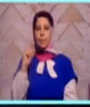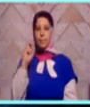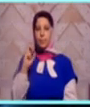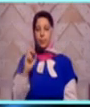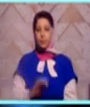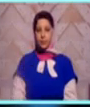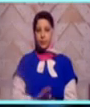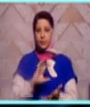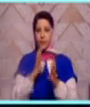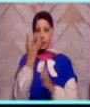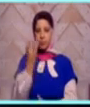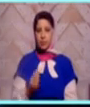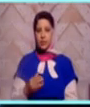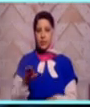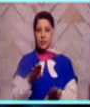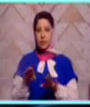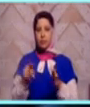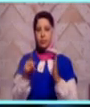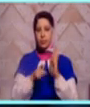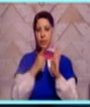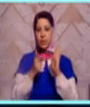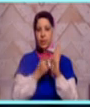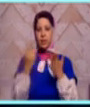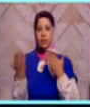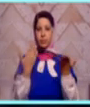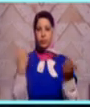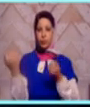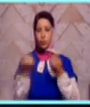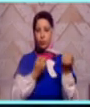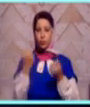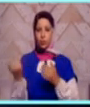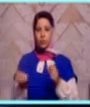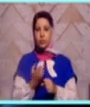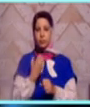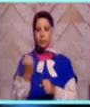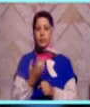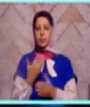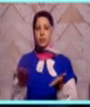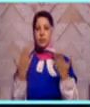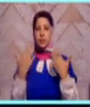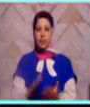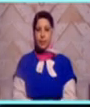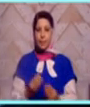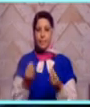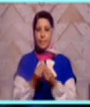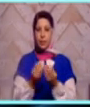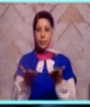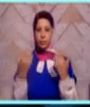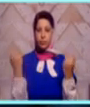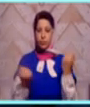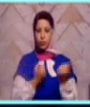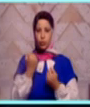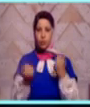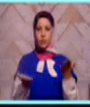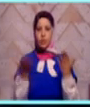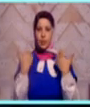نلاحظ فتره المساء الساعات الاولى من الليل نشاط نسبي للرياح يلطف بعض الشيء، لان دايما مع وجود نشاط للرياح يخلينا نحس بنسب